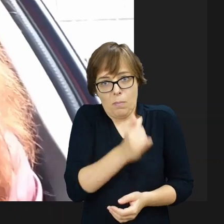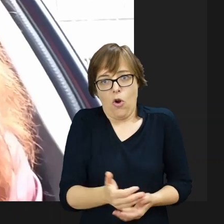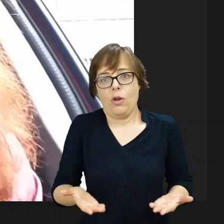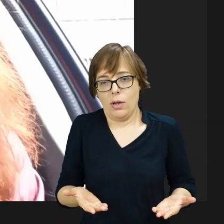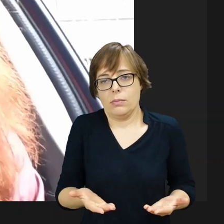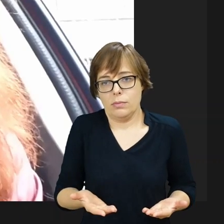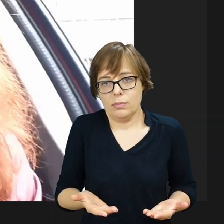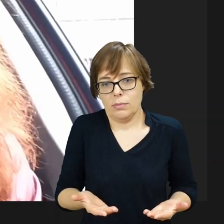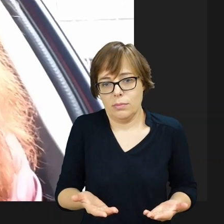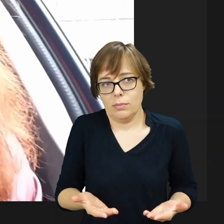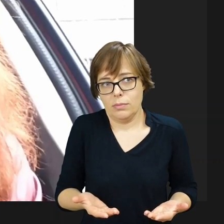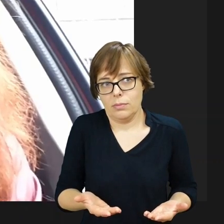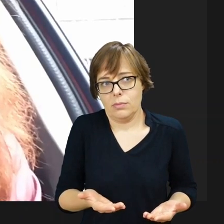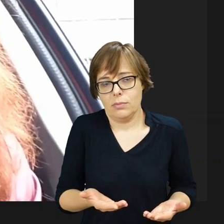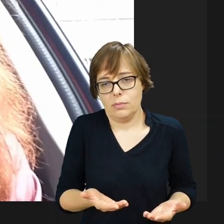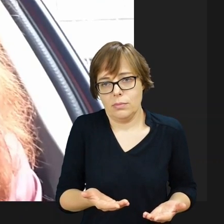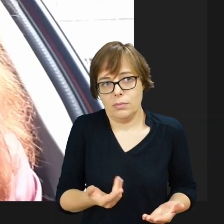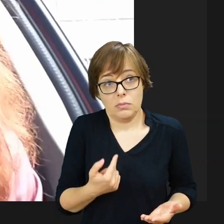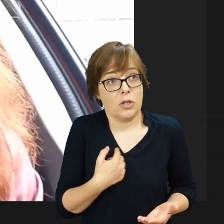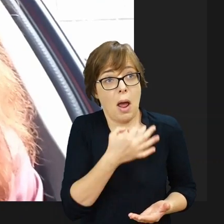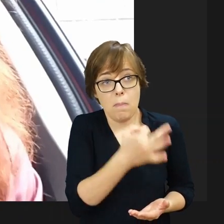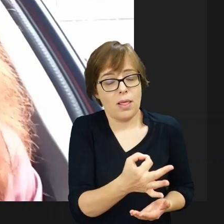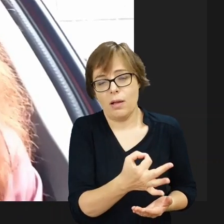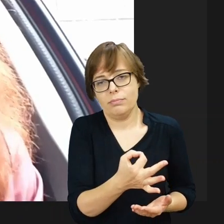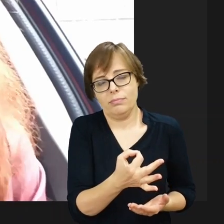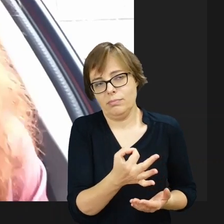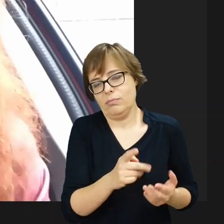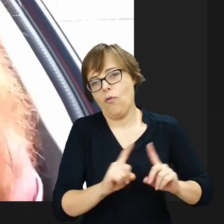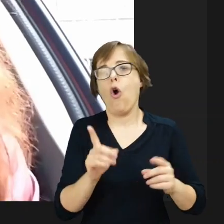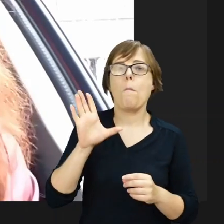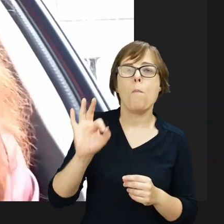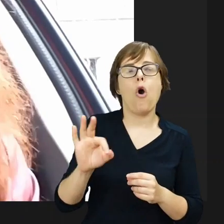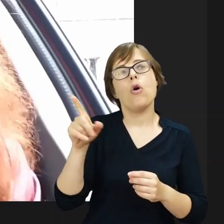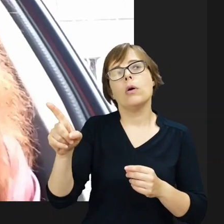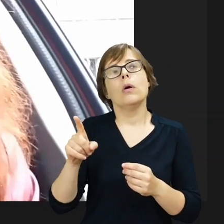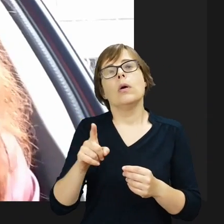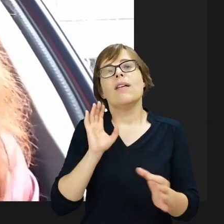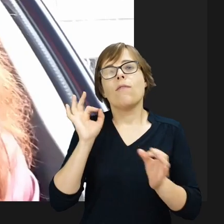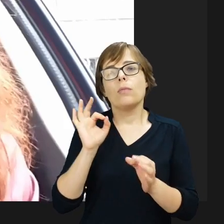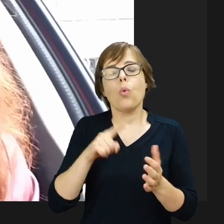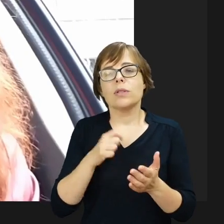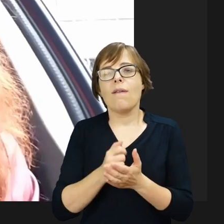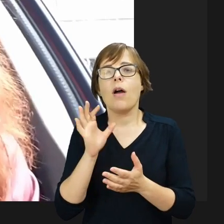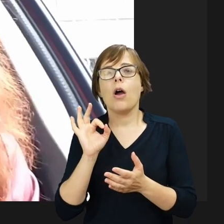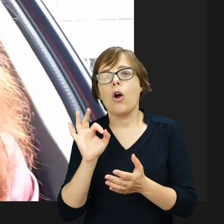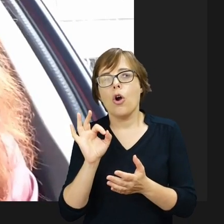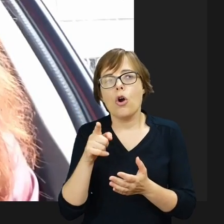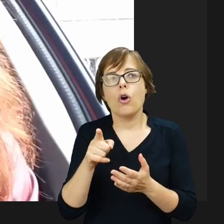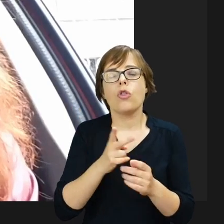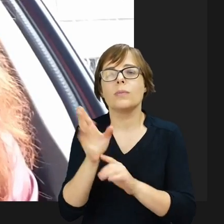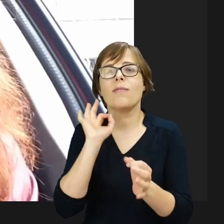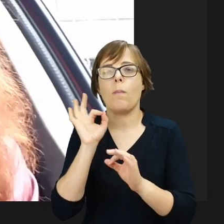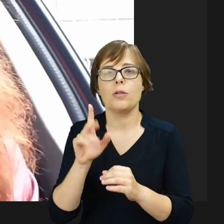bo tego ustawa o dostępie do informacji nie przewiduje, żebym się chciała pytać, dlaczego na przykład wybrali taką, a nie inną interpretację prawną,